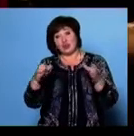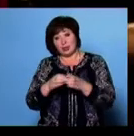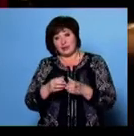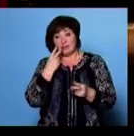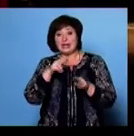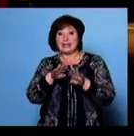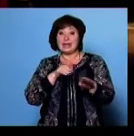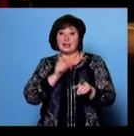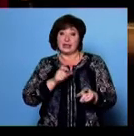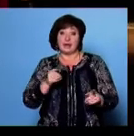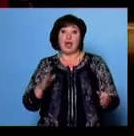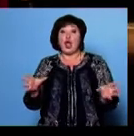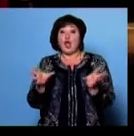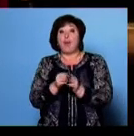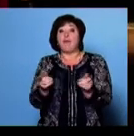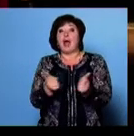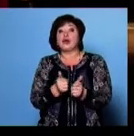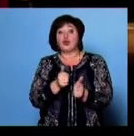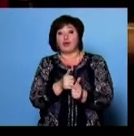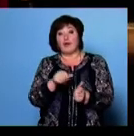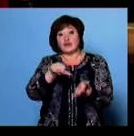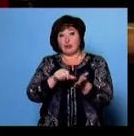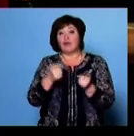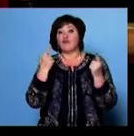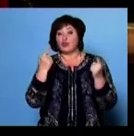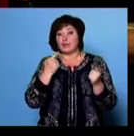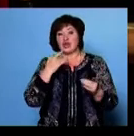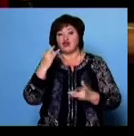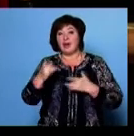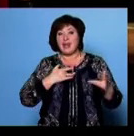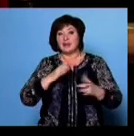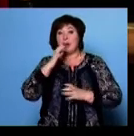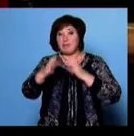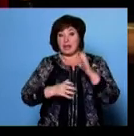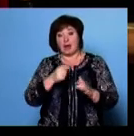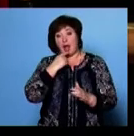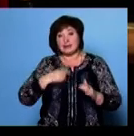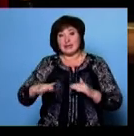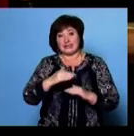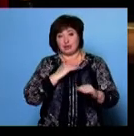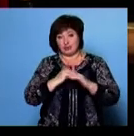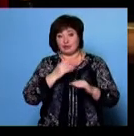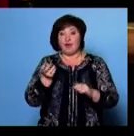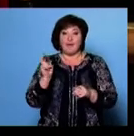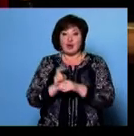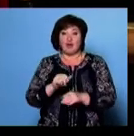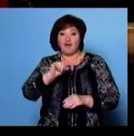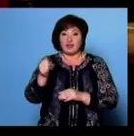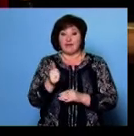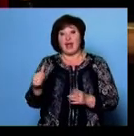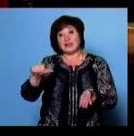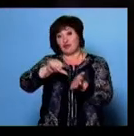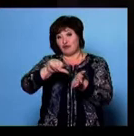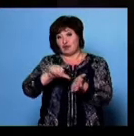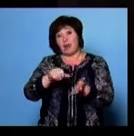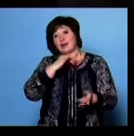Ее партнер, баритон Марко Чингари, выступал в крупнейших театрах мира. А вот на российскую сцену выйдет впервые. А значит, ижевский зритель